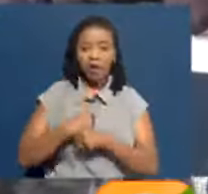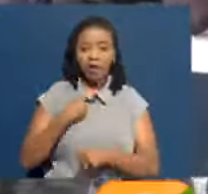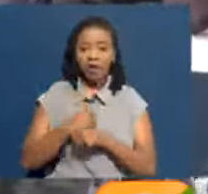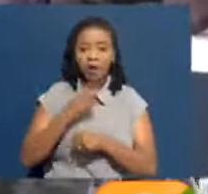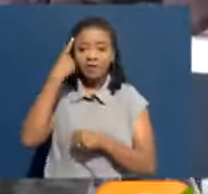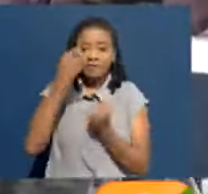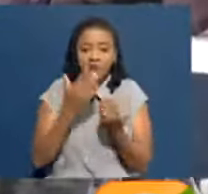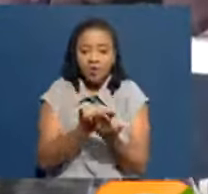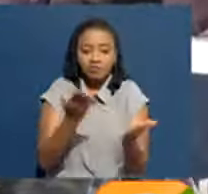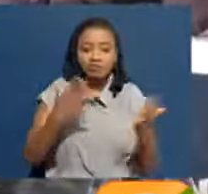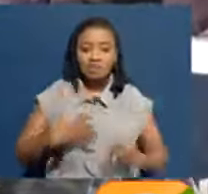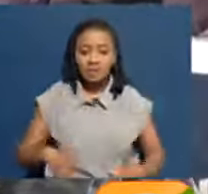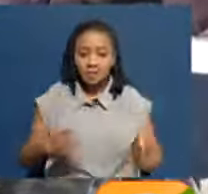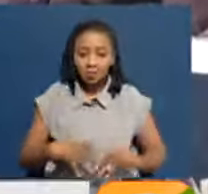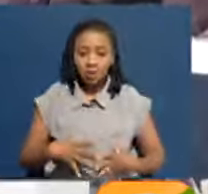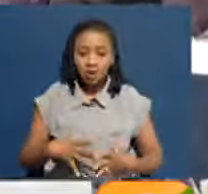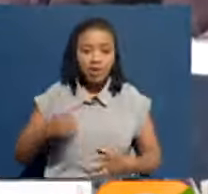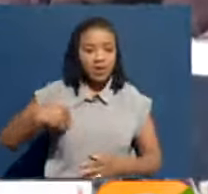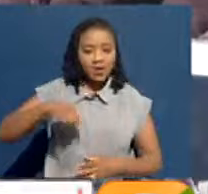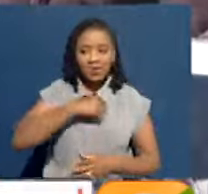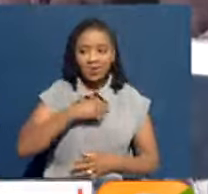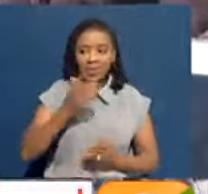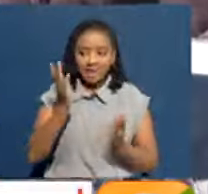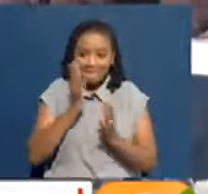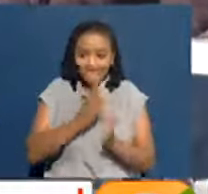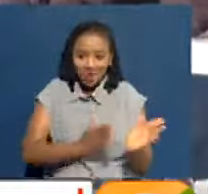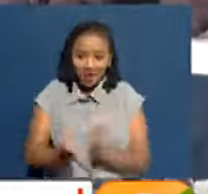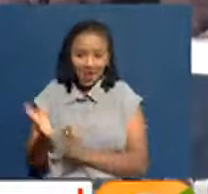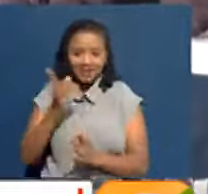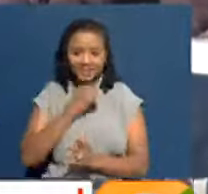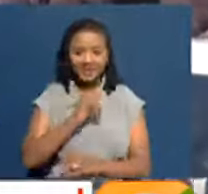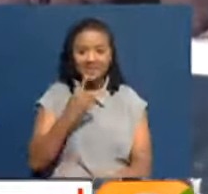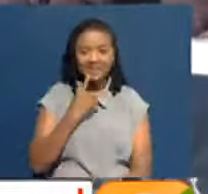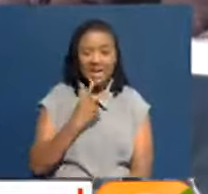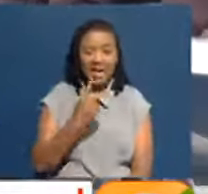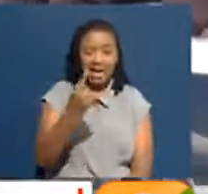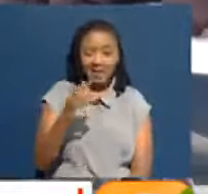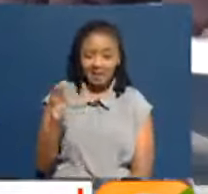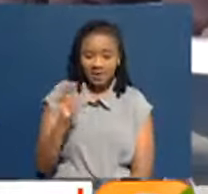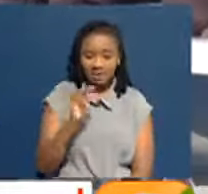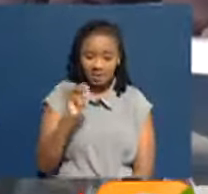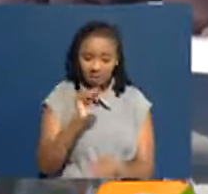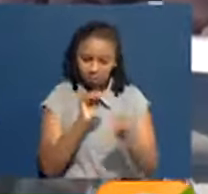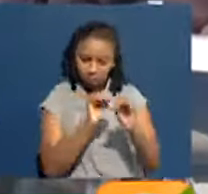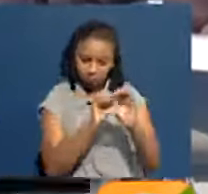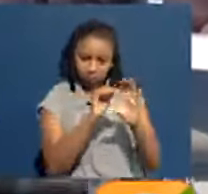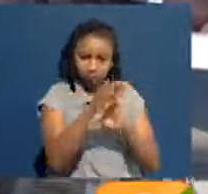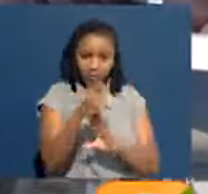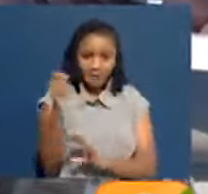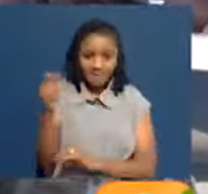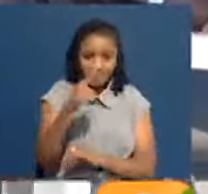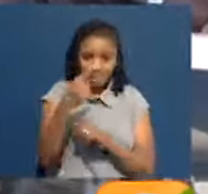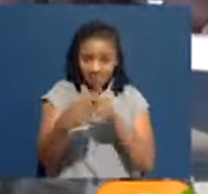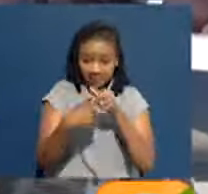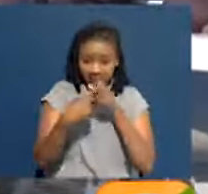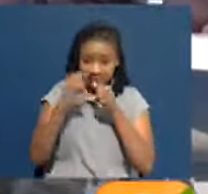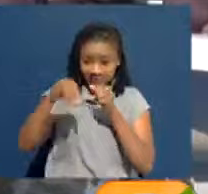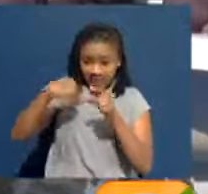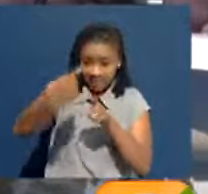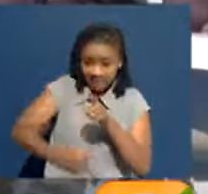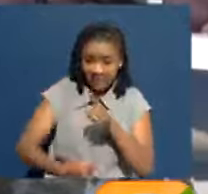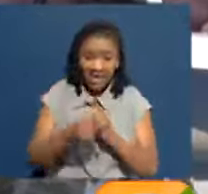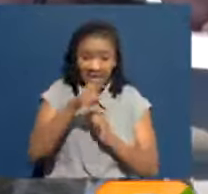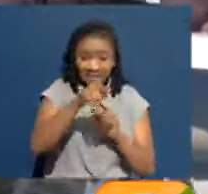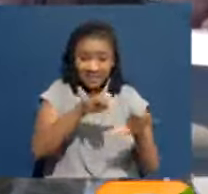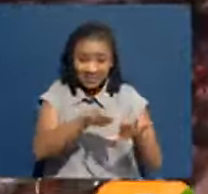tutaweka landing site na nimepanga shilingi milioni 100 ya kufanya hiyo kazi. Mwezi wa 6 mwaka ujao hiyo landing site